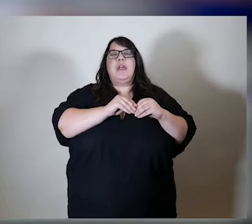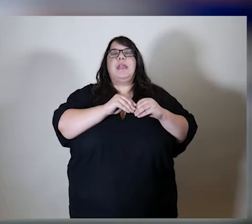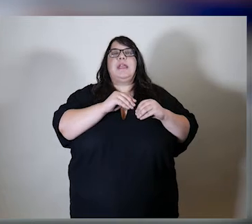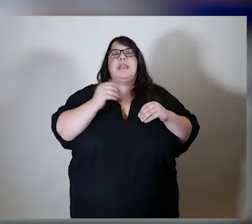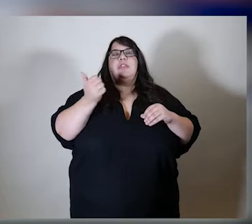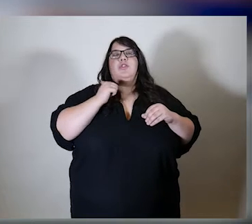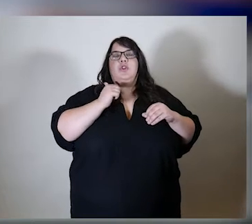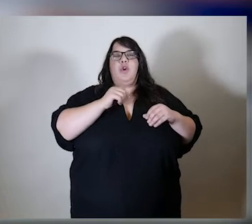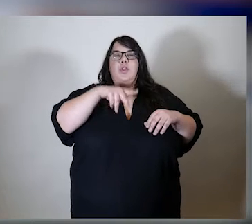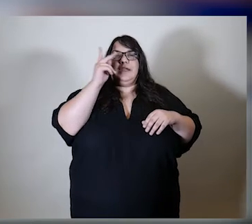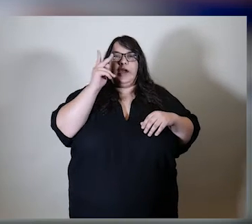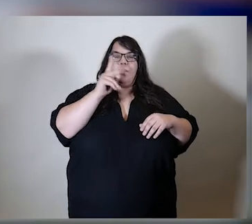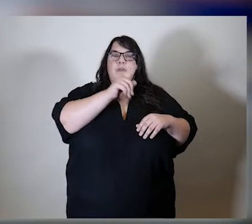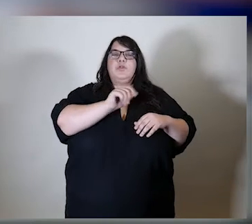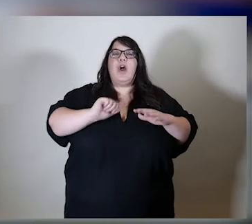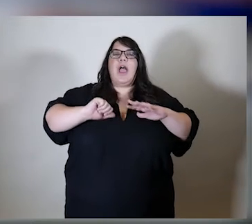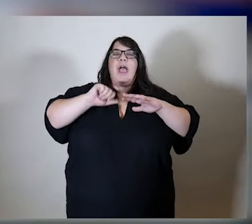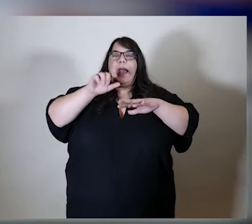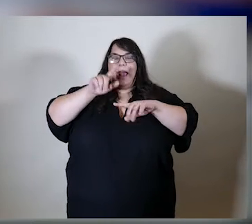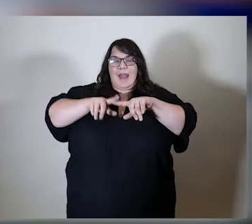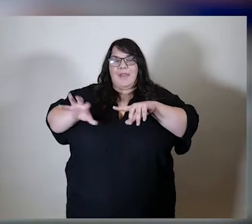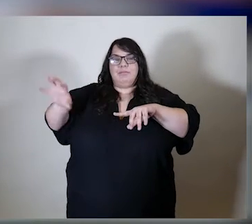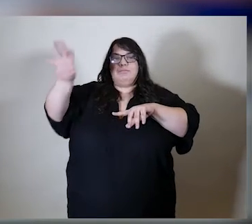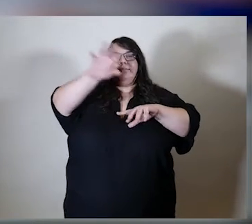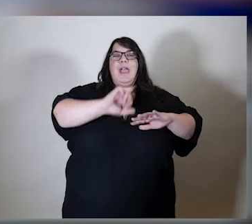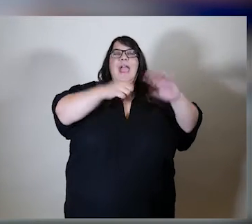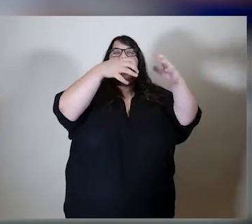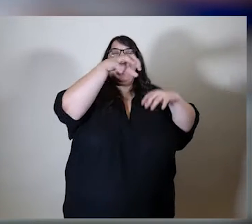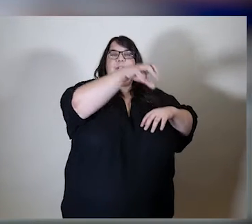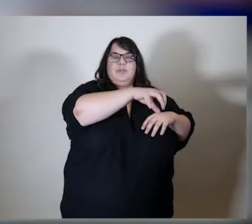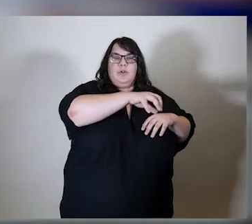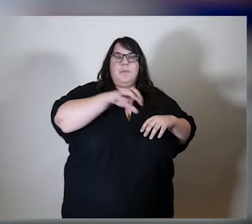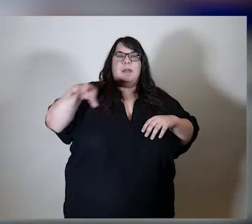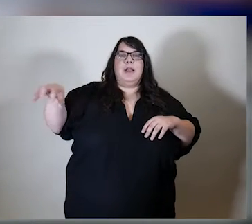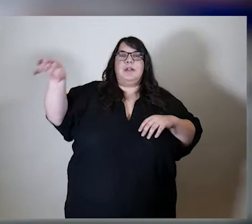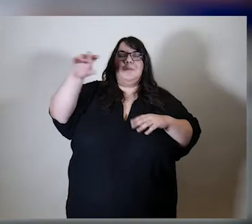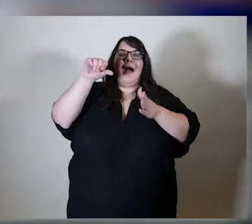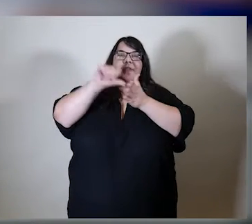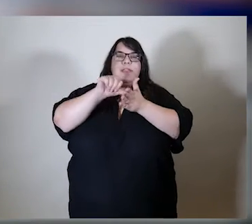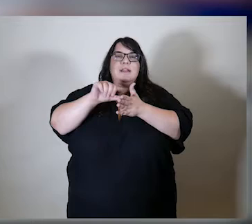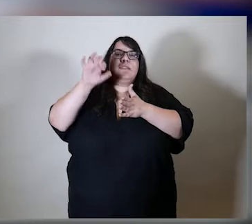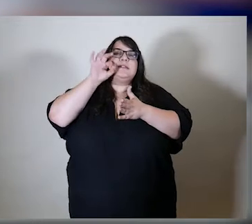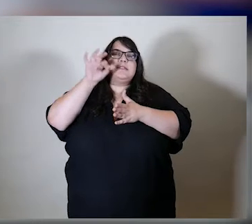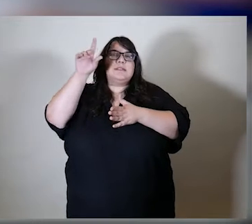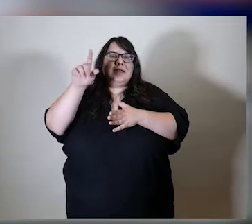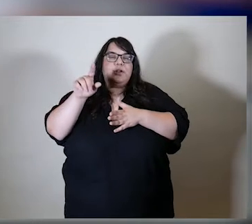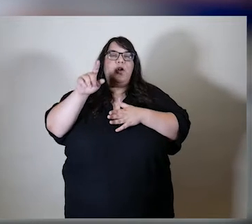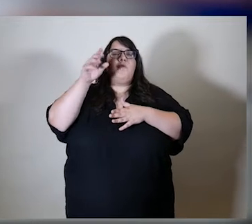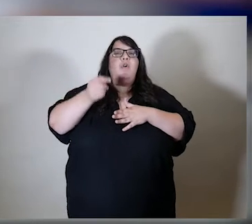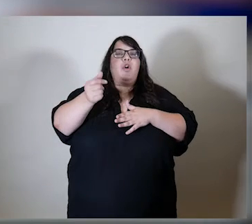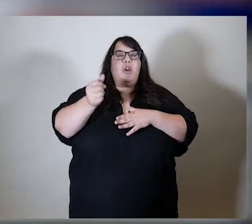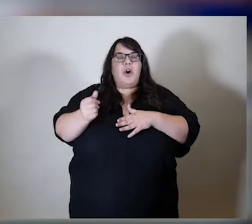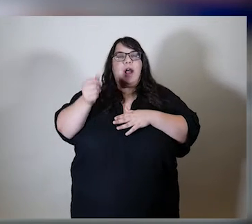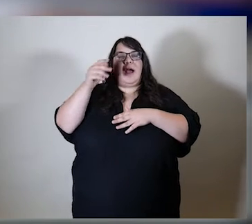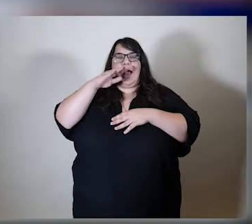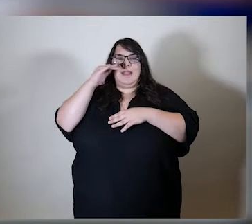και αποτελεί το έκτο παράρτημα σε όλη την Ελλάδα. Τα υπόλοιπα παραρτήματα είναι σε Αθήνα, Θεσσαλονίκη, Ιωάννινα, Βόλο